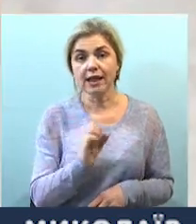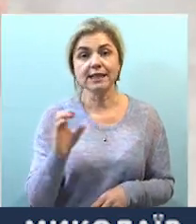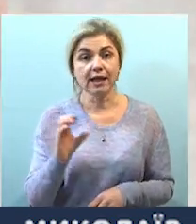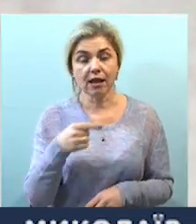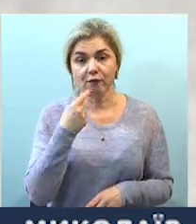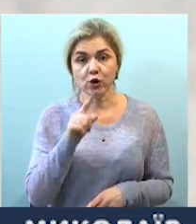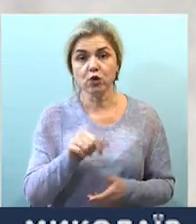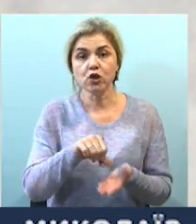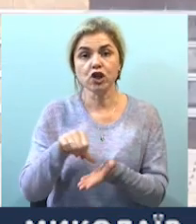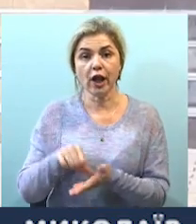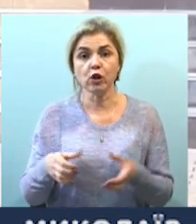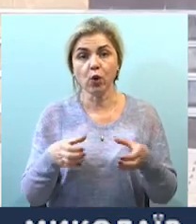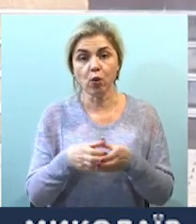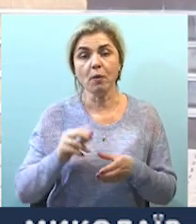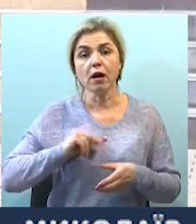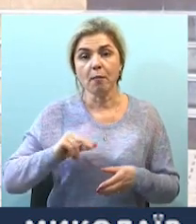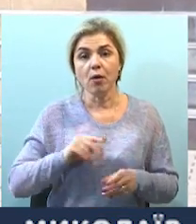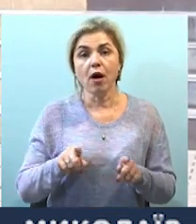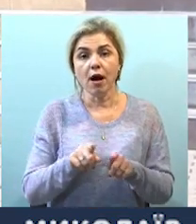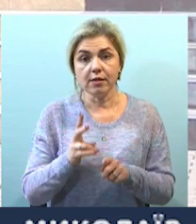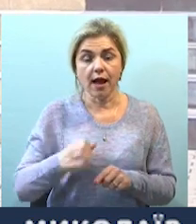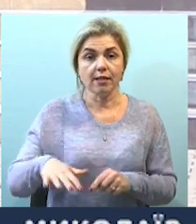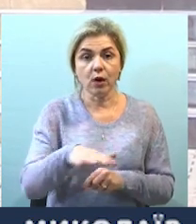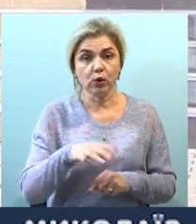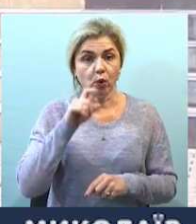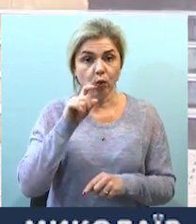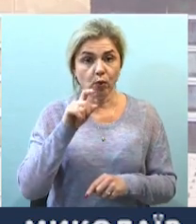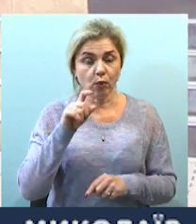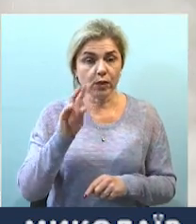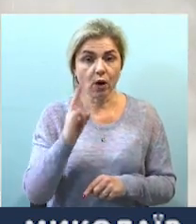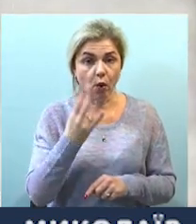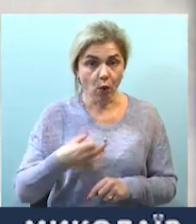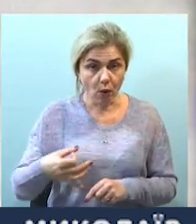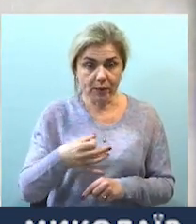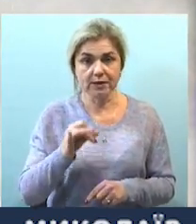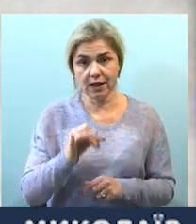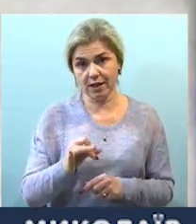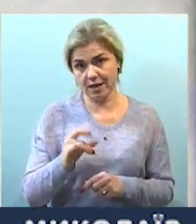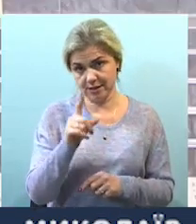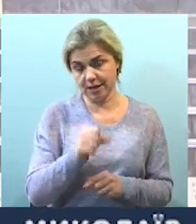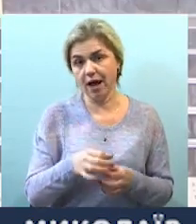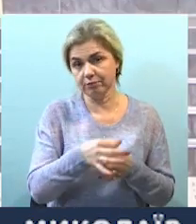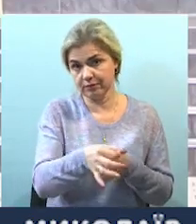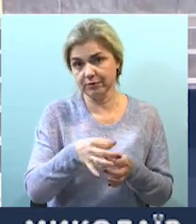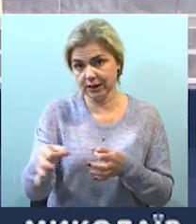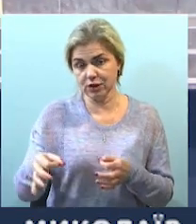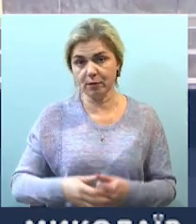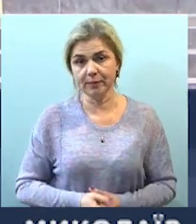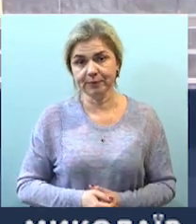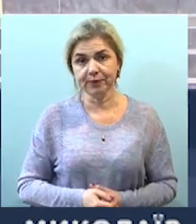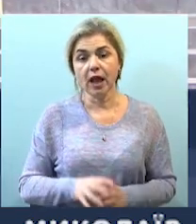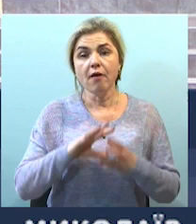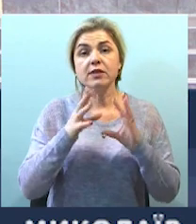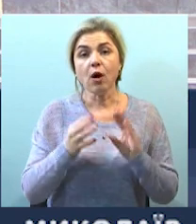що члени угрупування працювали як на території Миколаївської області, так і за її межами. Загалом